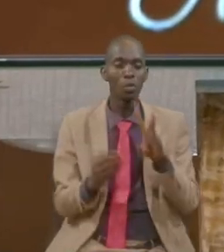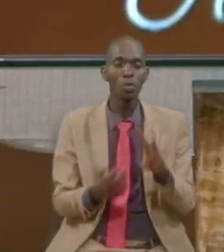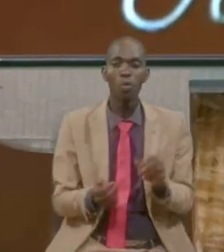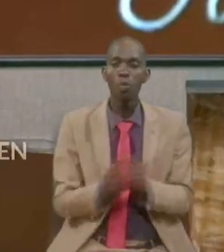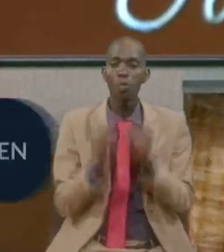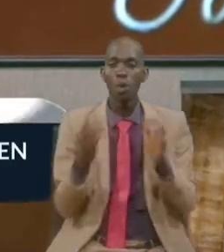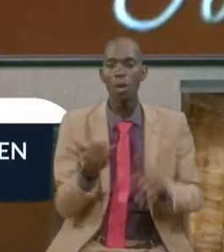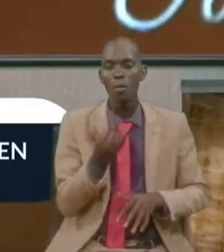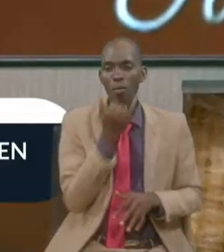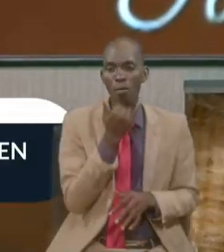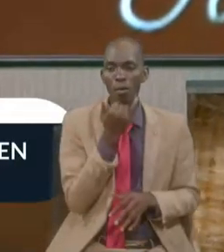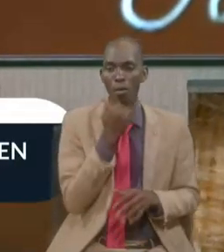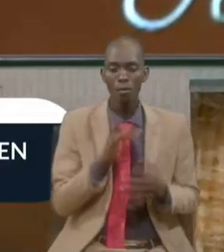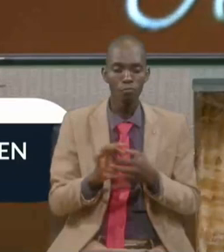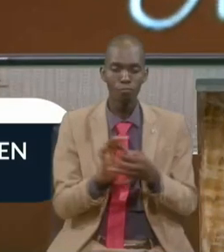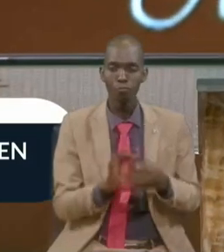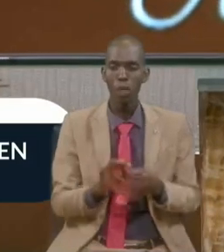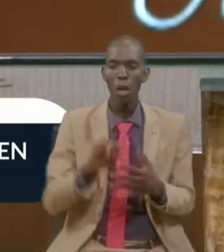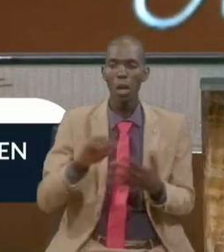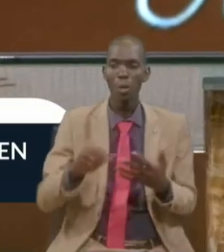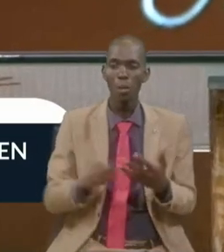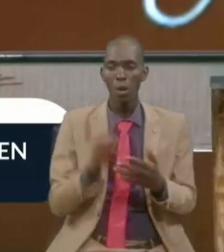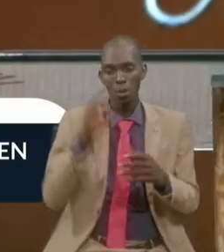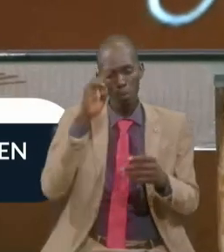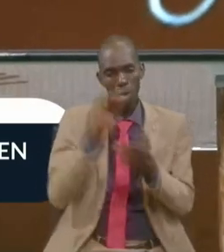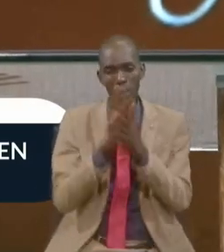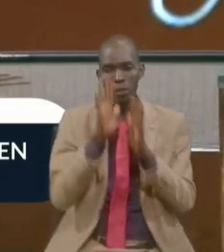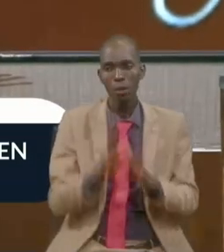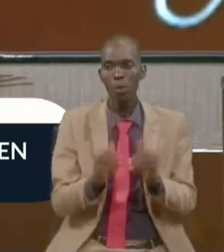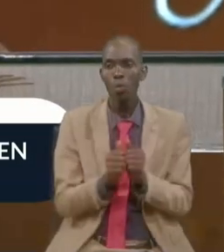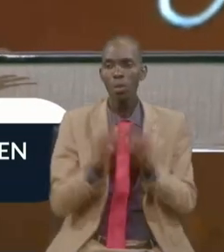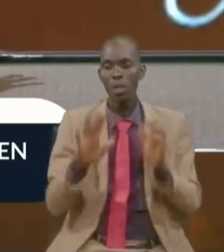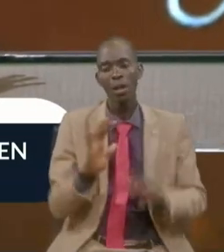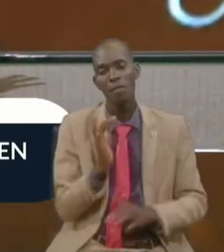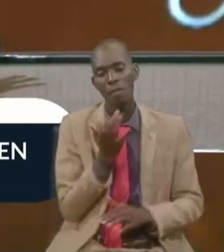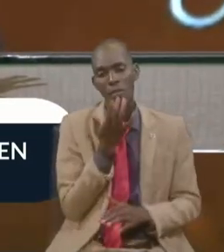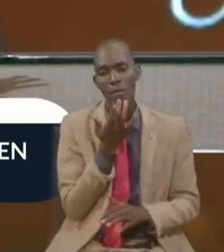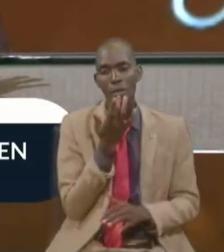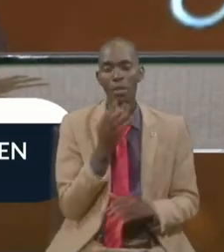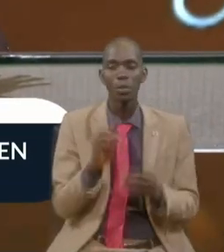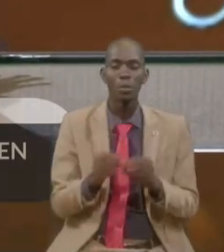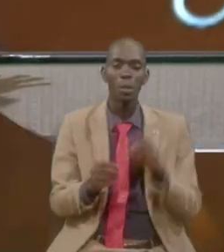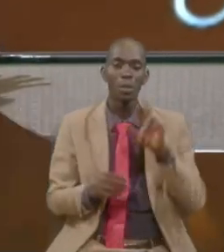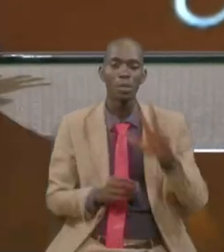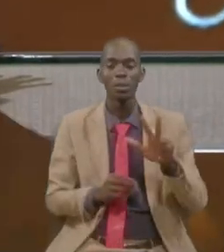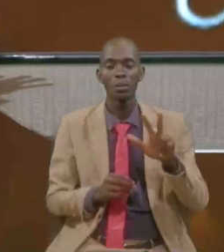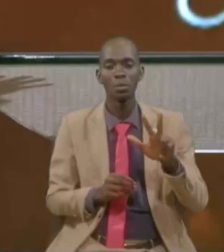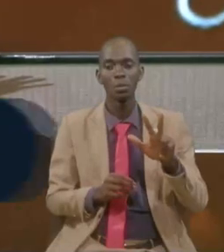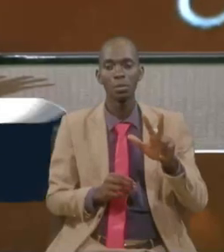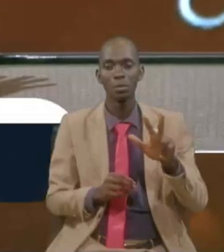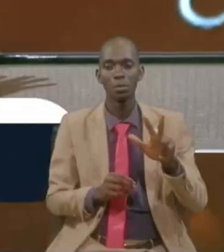la communion parfaite parmi les frères sans favoritisme. Trois,